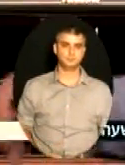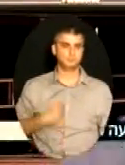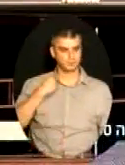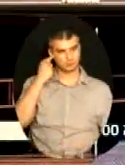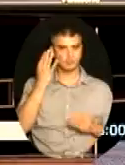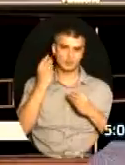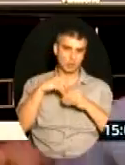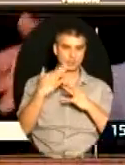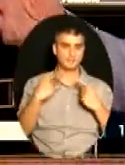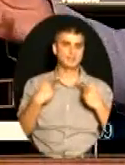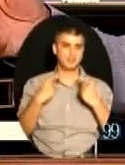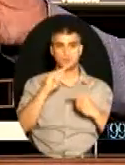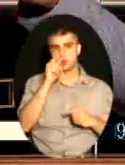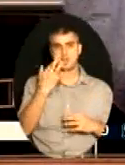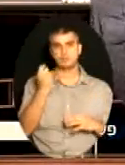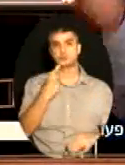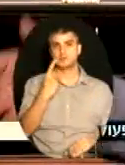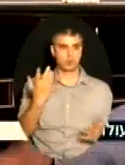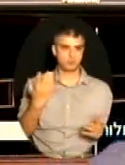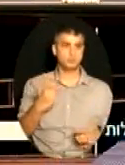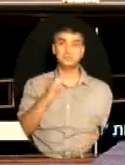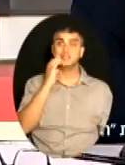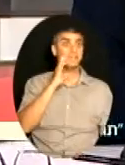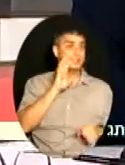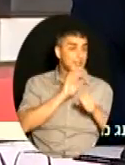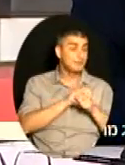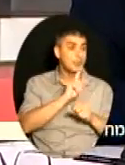שייקח כמה ימים, אני מניח אולי שבועות, אבל... שהרצח זה... הזה